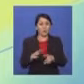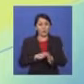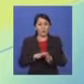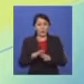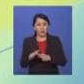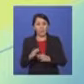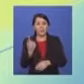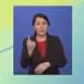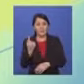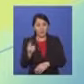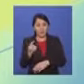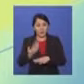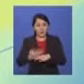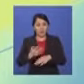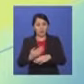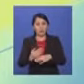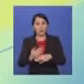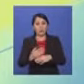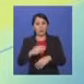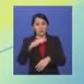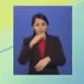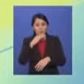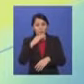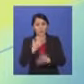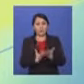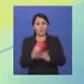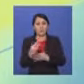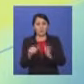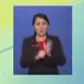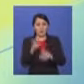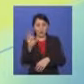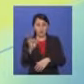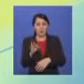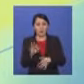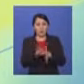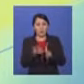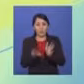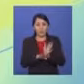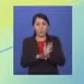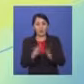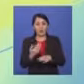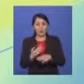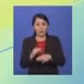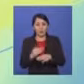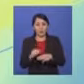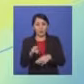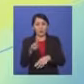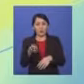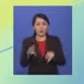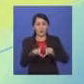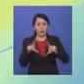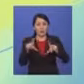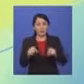жатыр. Жеңілдікпен берілетін несие көлемі артып, үстемақысын 6%-ға дейін төмендету үшін субсидия берілді. Әкімшілік